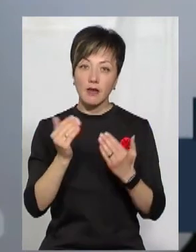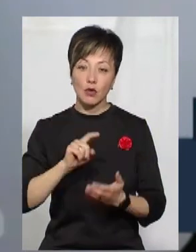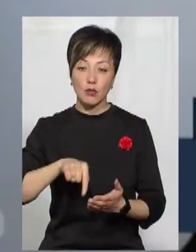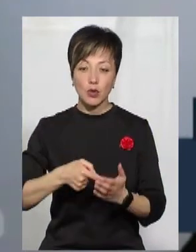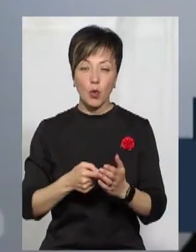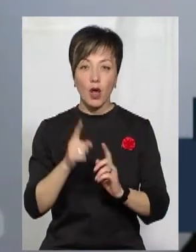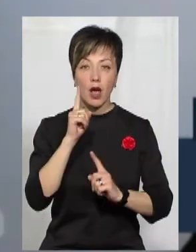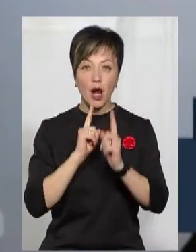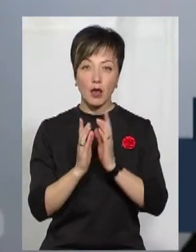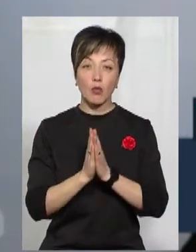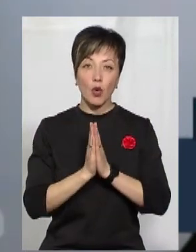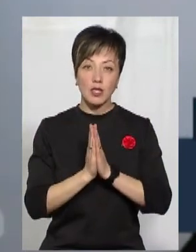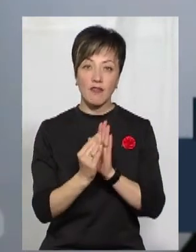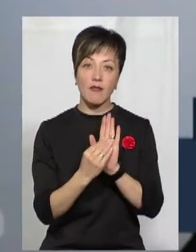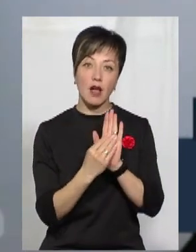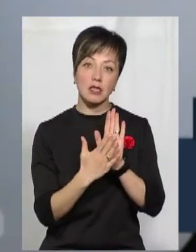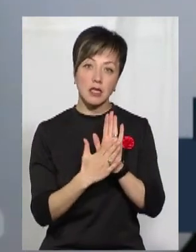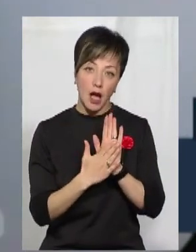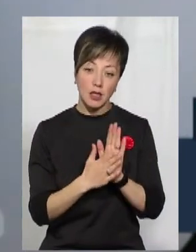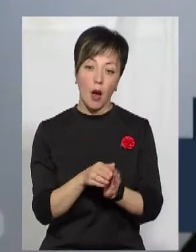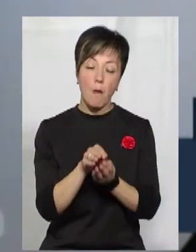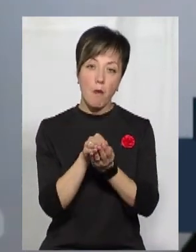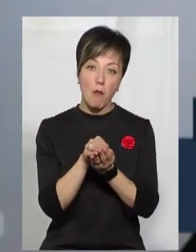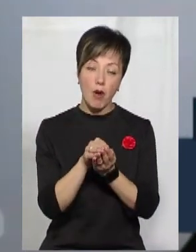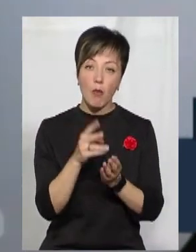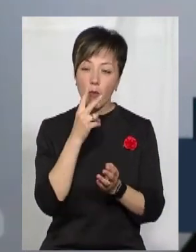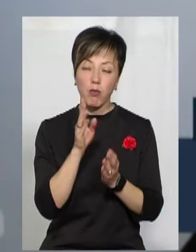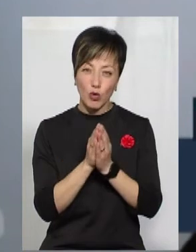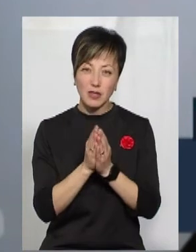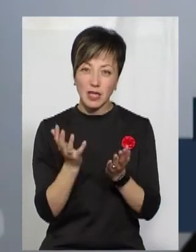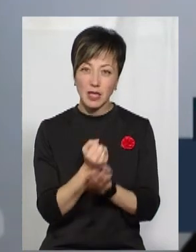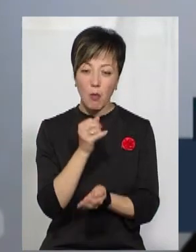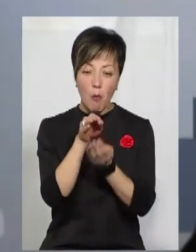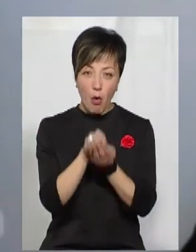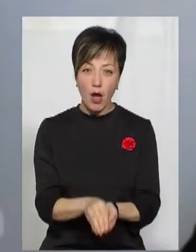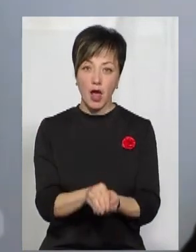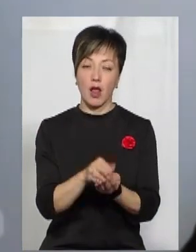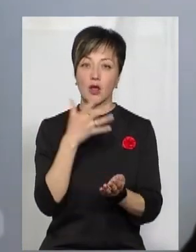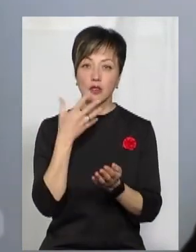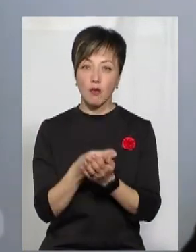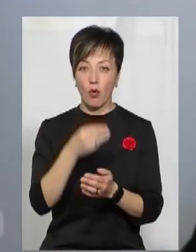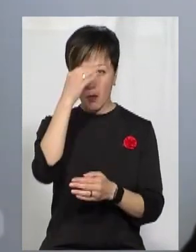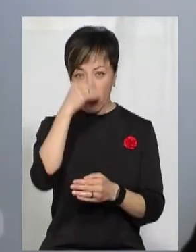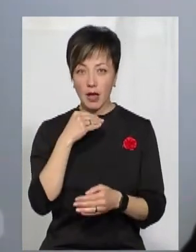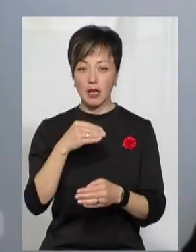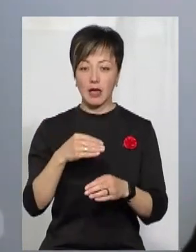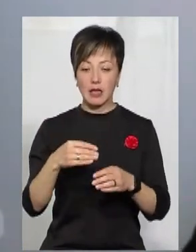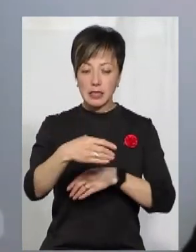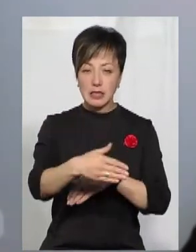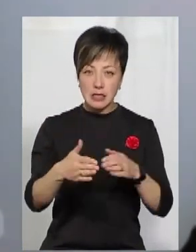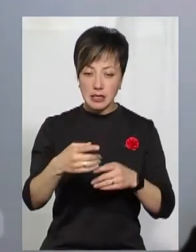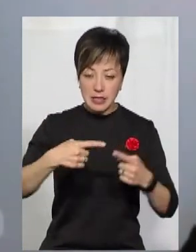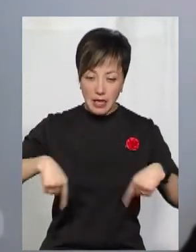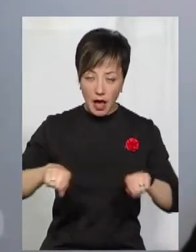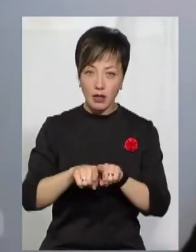і просив вказати могилу свого батька, де чітко вказав сектор, ряд, місце і так далі. Тобто